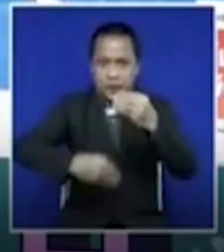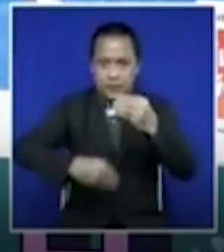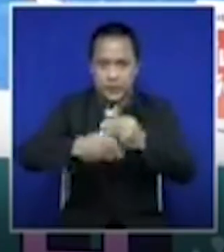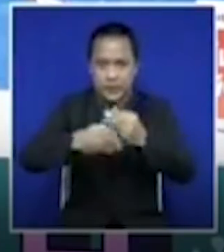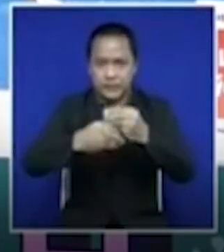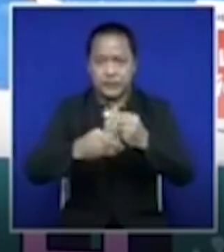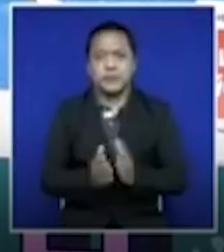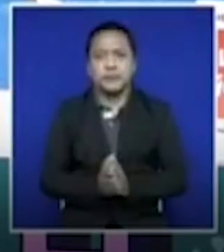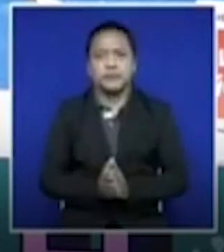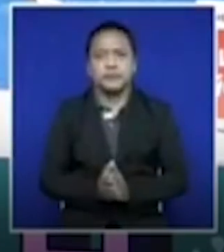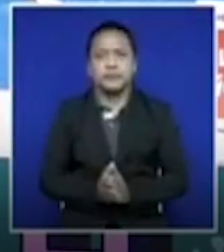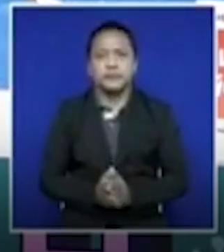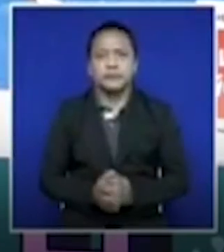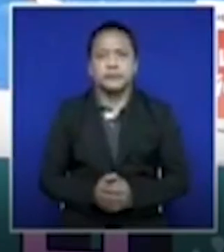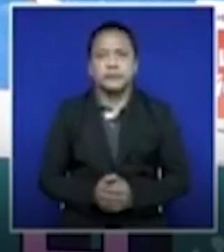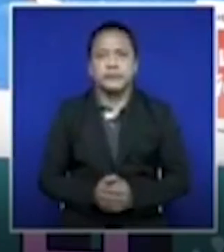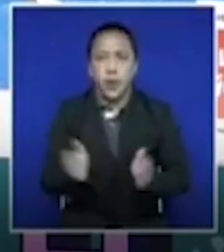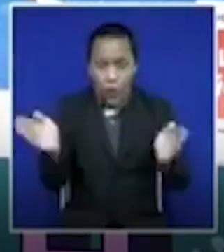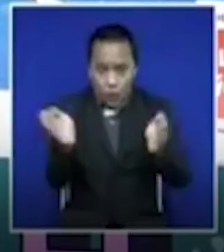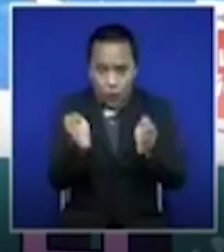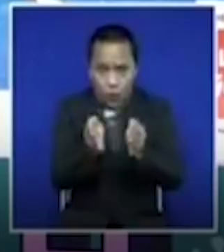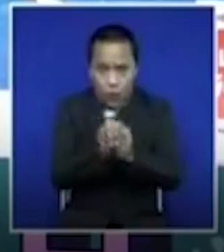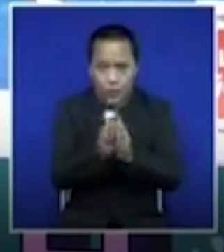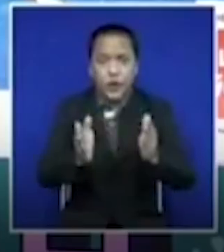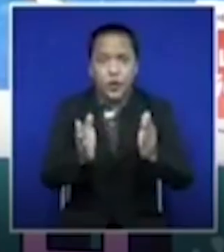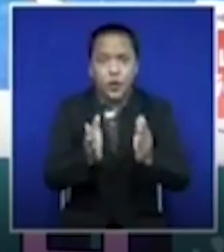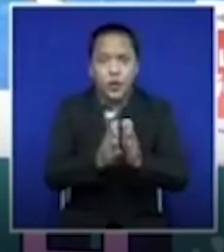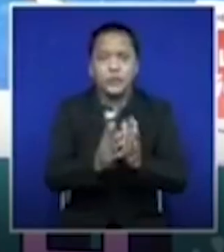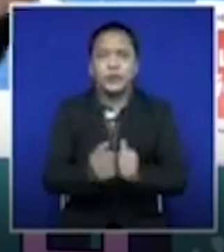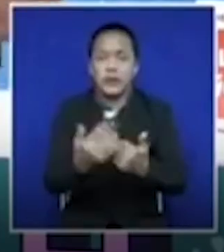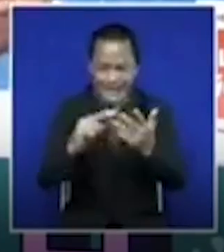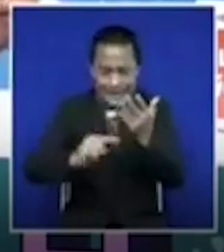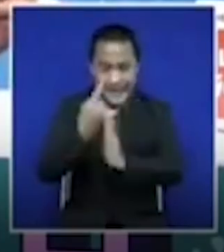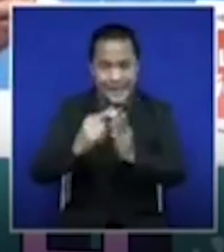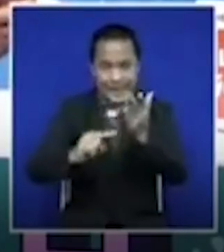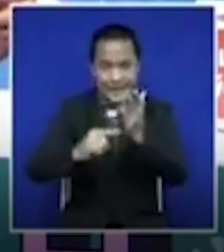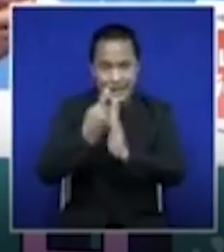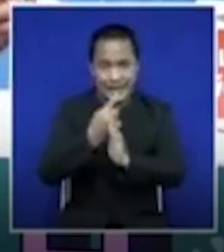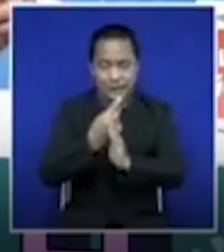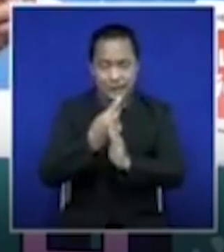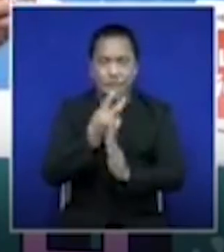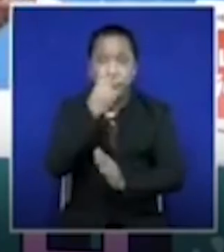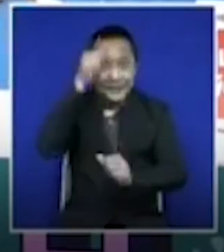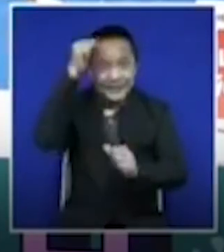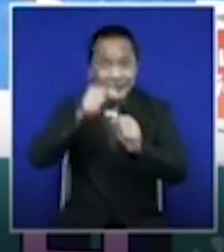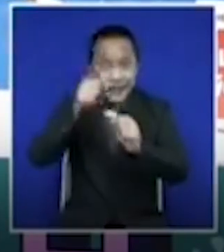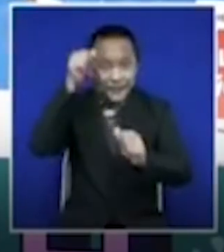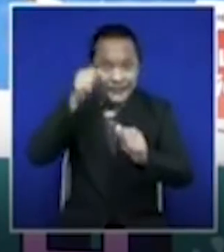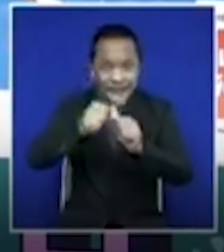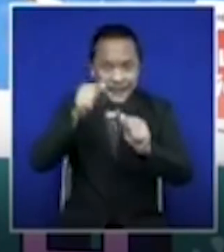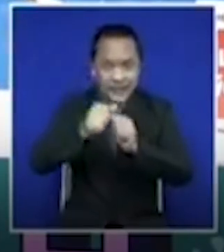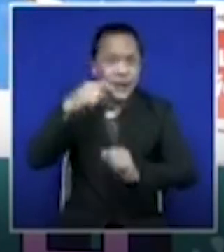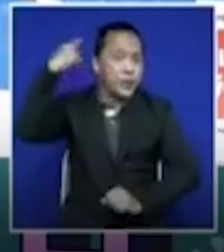ขึ้นมาอีกนะครับรวมนำเรียนว่าตอนแรกที่ท่านผู้ชมจำได้นะครับ